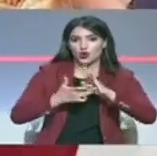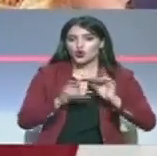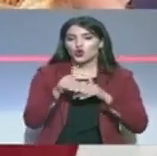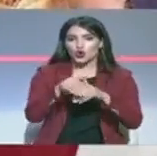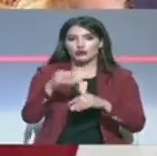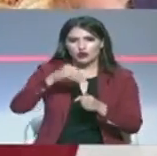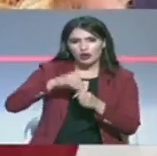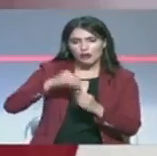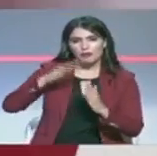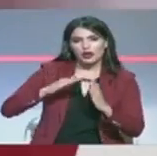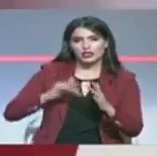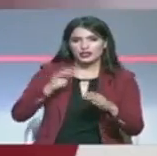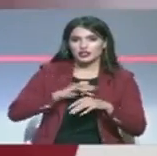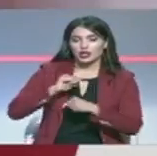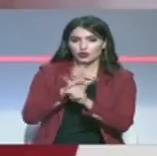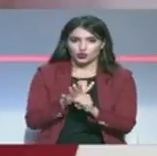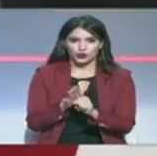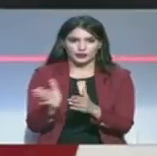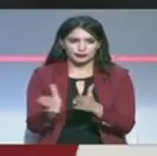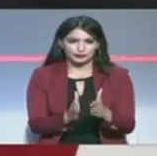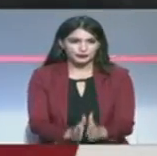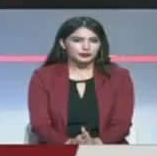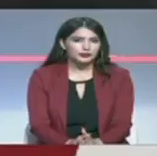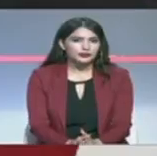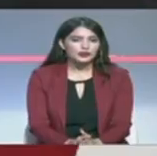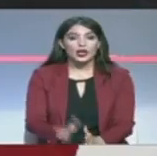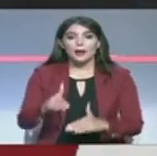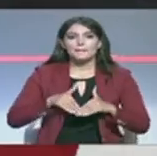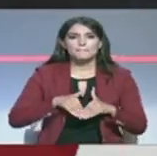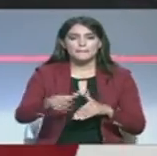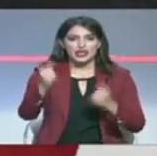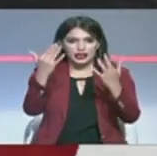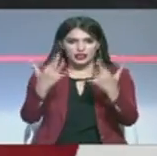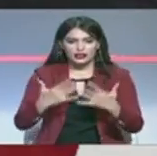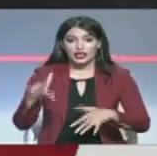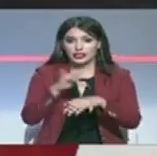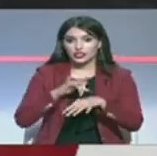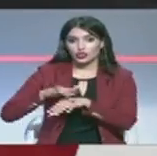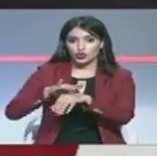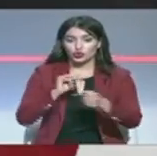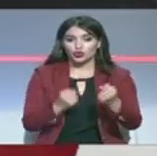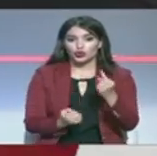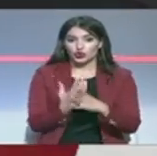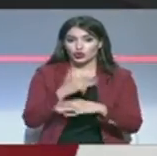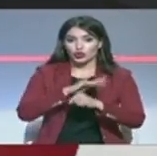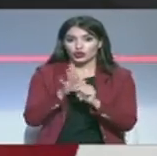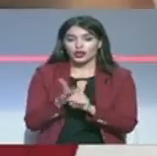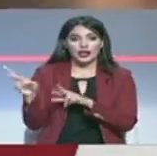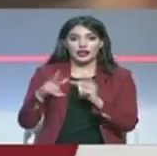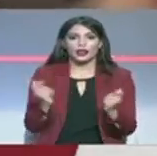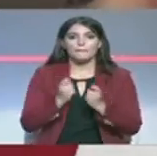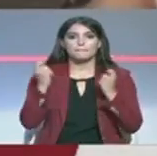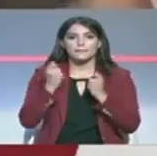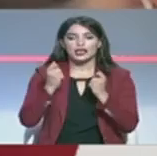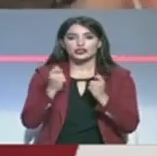التي تسببت بها أزمة فيروس كورونا. وبعيدا عن إحصاء عدد ضحايا الإصابة بالفيروس، يعود مهرجان